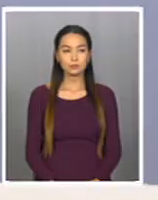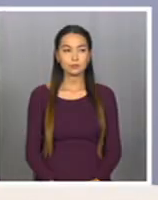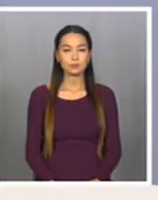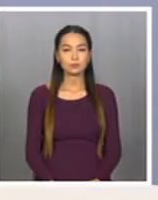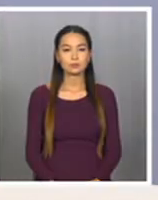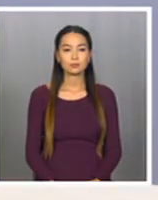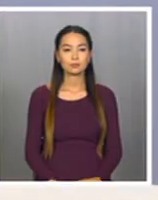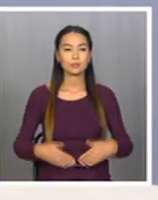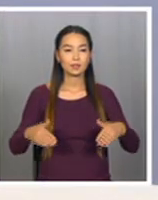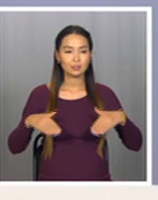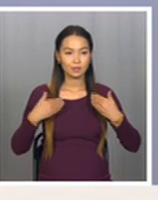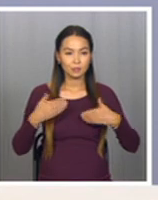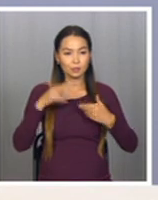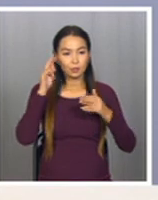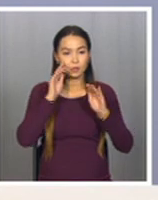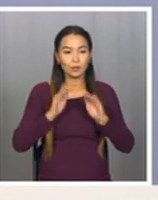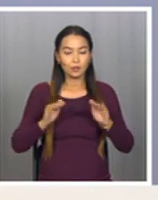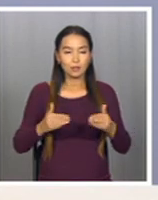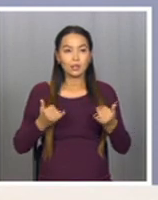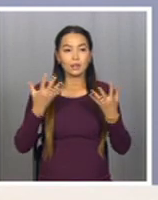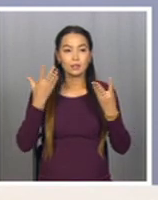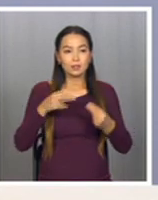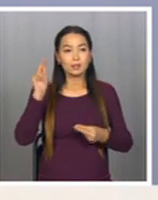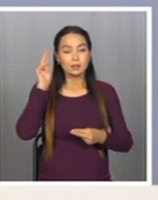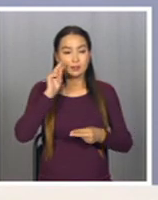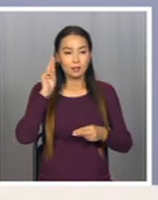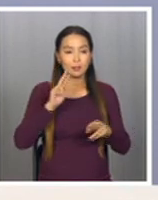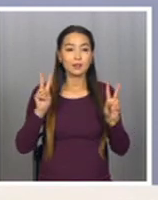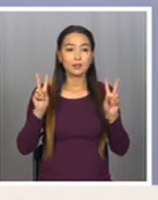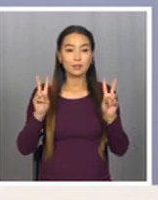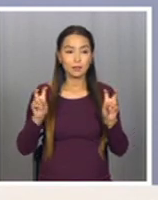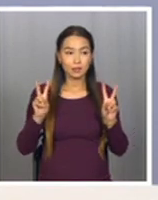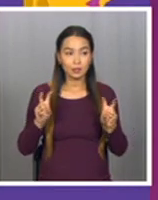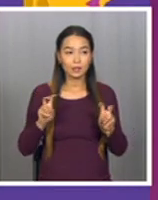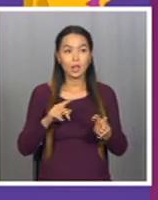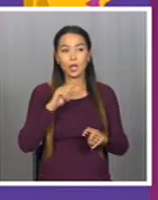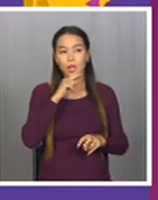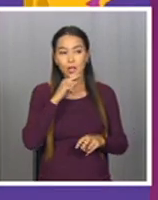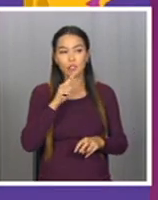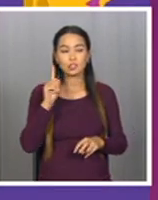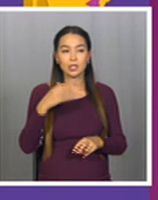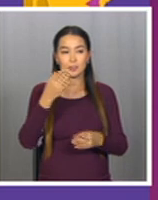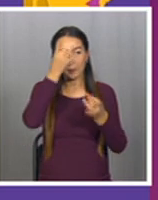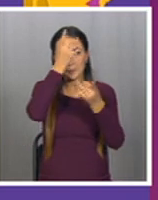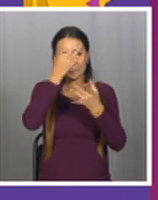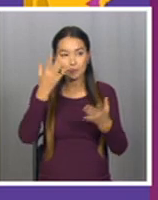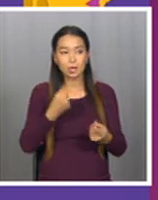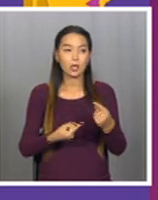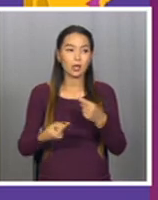Сәлеметсіздер мен оқушылар. Бүгінгі сабағымыздың тақырыбы экономикалық және мәдени қарым-қатынас